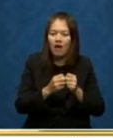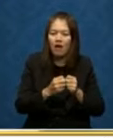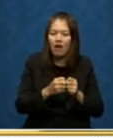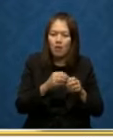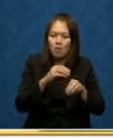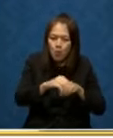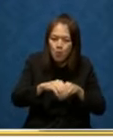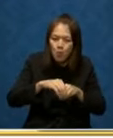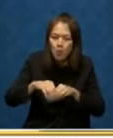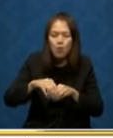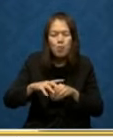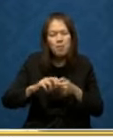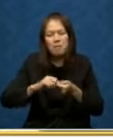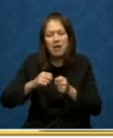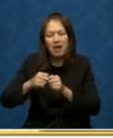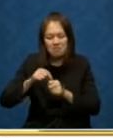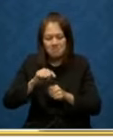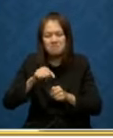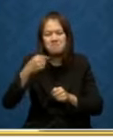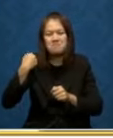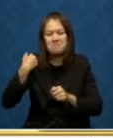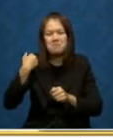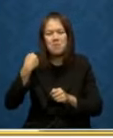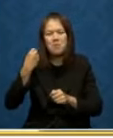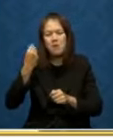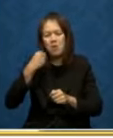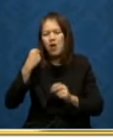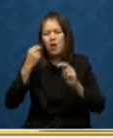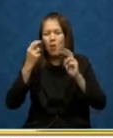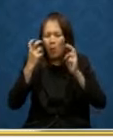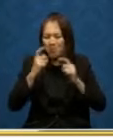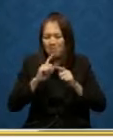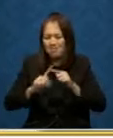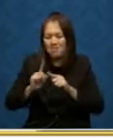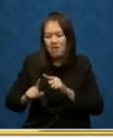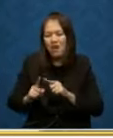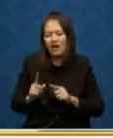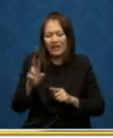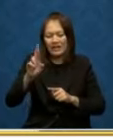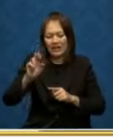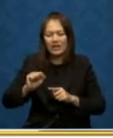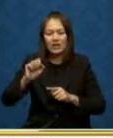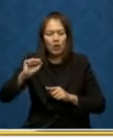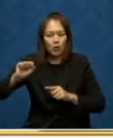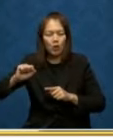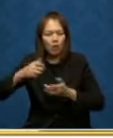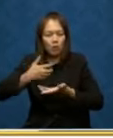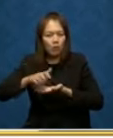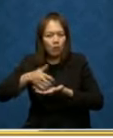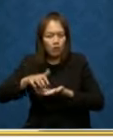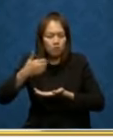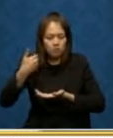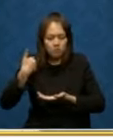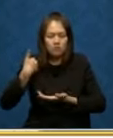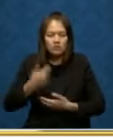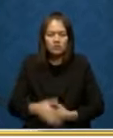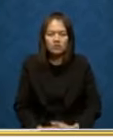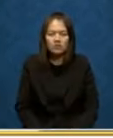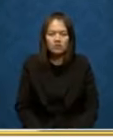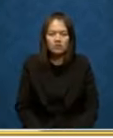การเกษตรมันมีหมดแหละครับมันมีทุกเรื่องแล้วก็ที่จะให้สภาจะให้ส.สเข้ามาพูดท่านประธานครับ